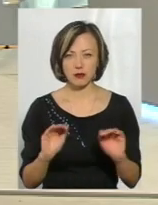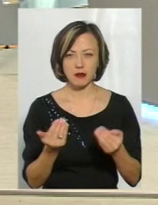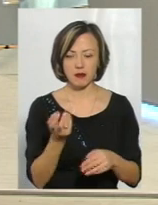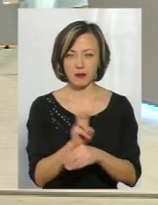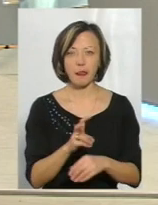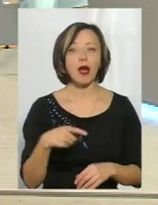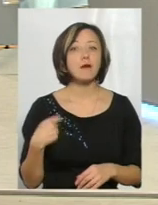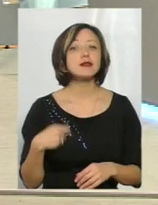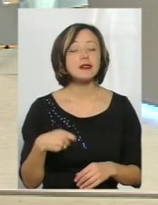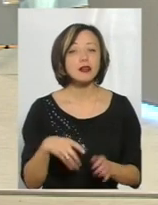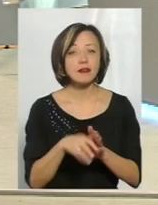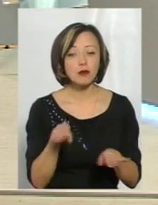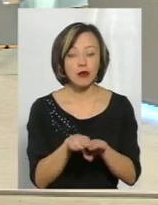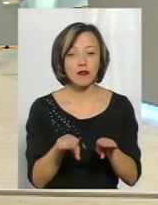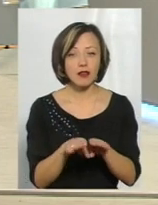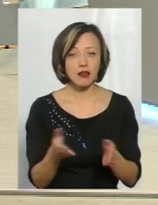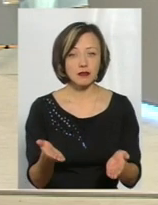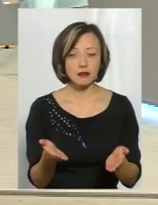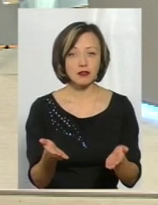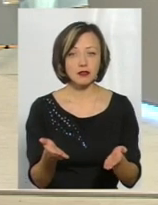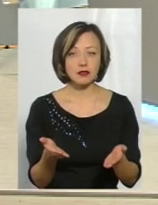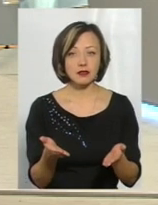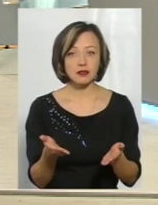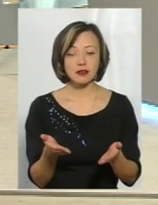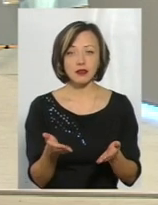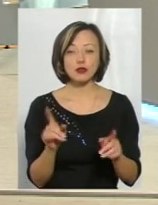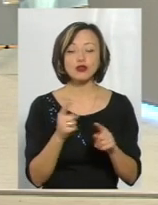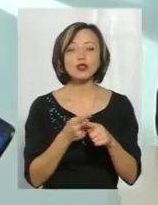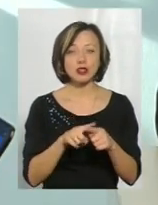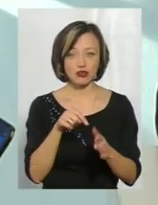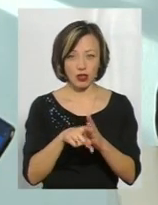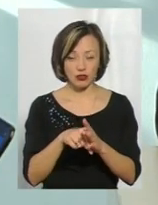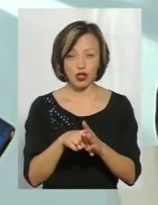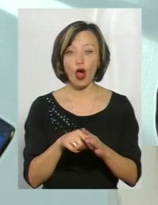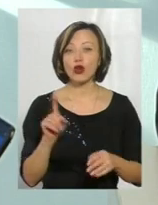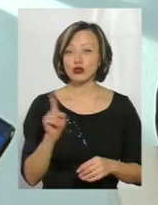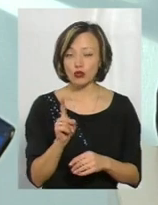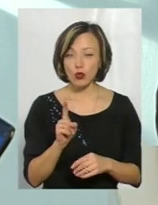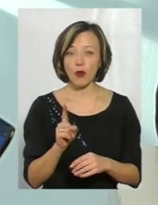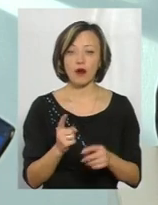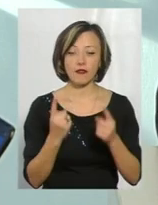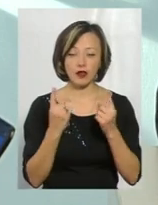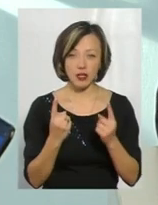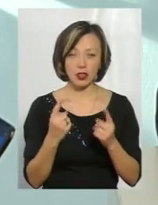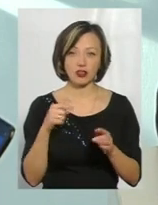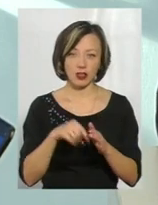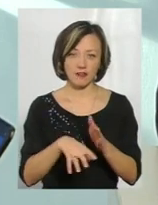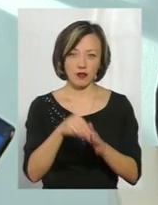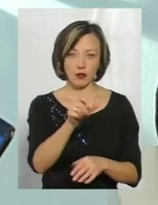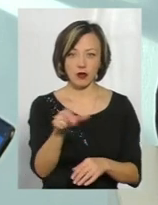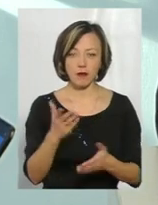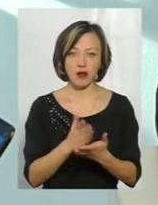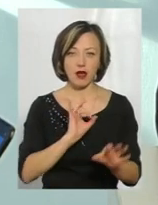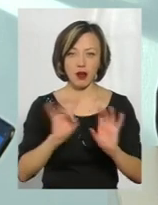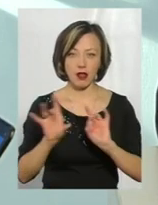а президентські вибори, якщо прийняти, про що це свідчить? Що досить значну роль у виборі громадян грає